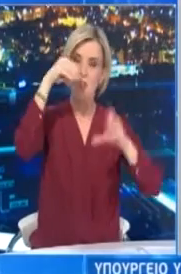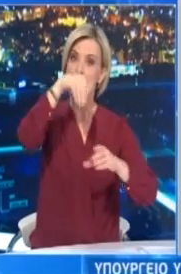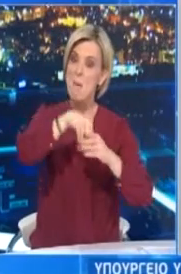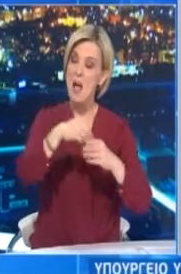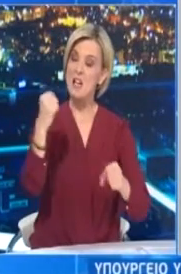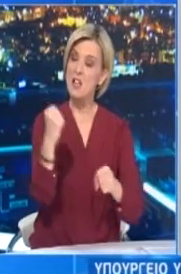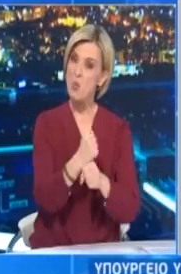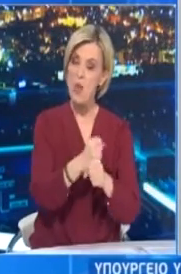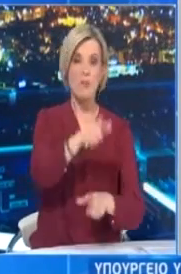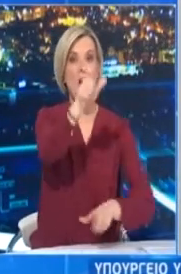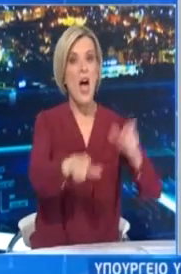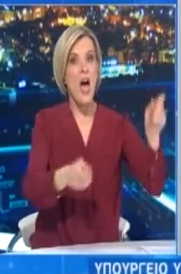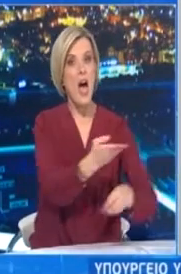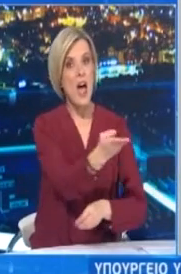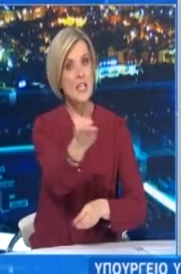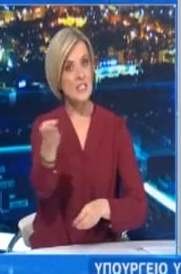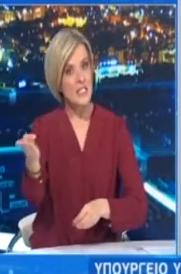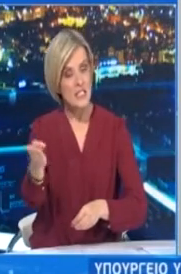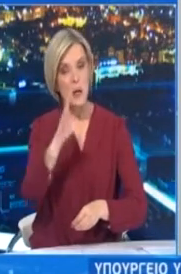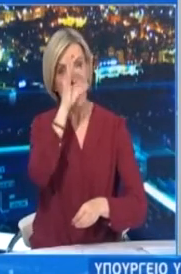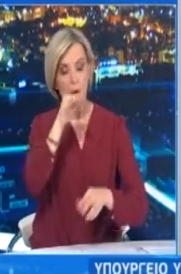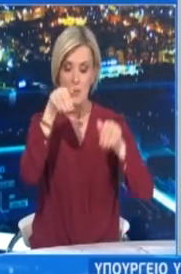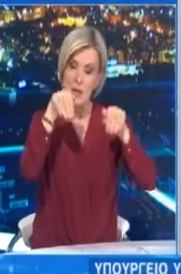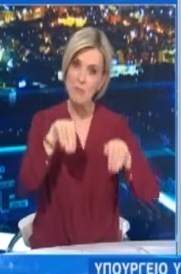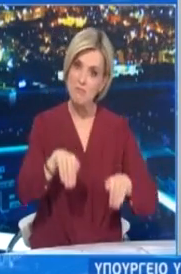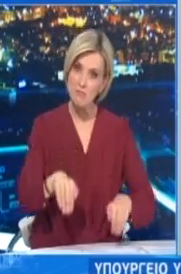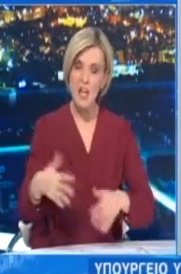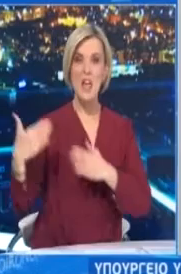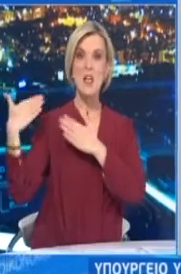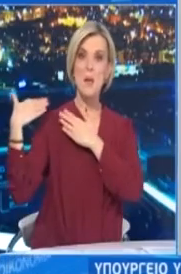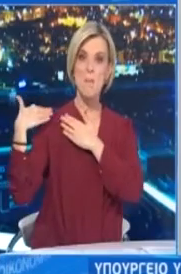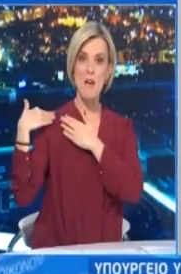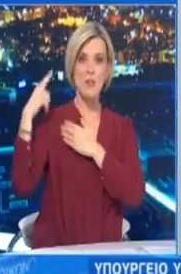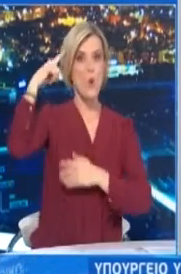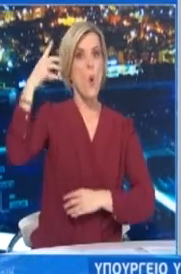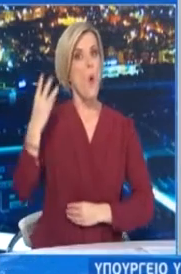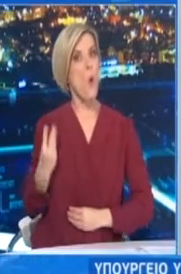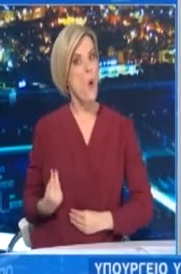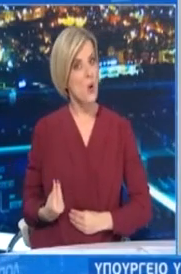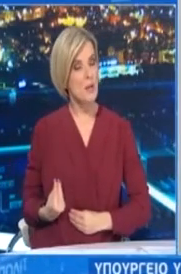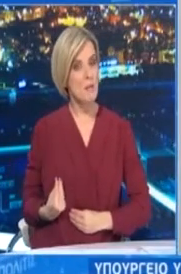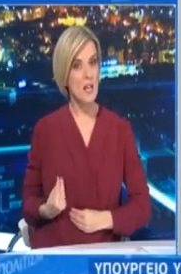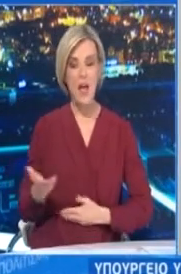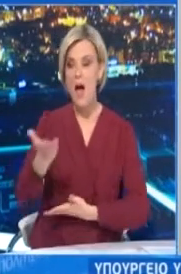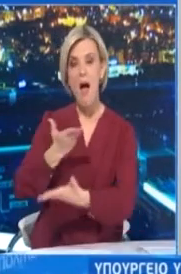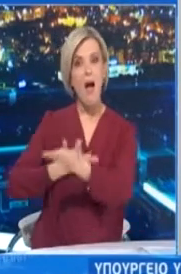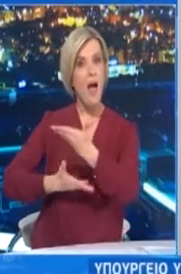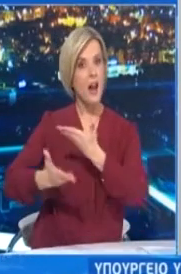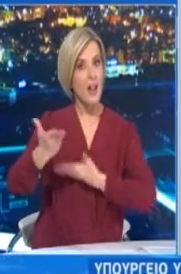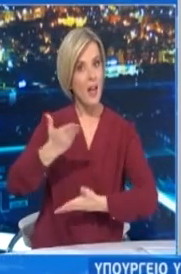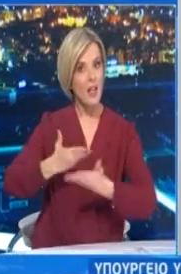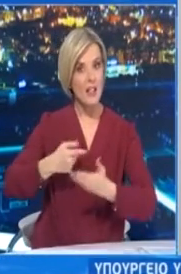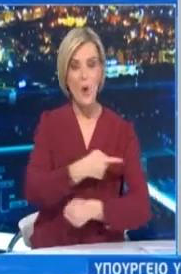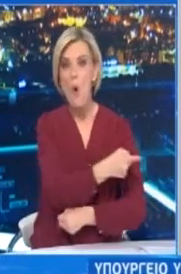έδειξε μεγάλη ωριμότητα, υπευθυνότητα και αλληλεγγύη. Αυτά είναι χαρακτηριστικά τα οποία βλέπουμε και τώρα στην προσπάθεια που ξεκίνησε